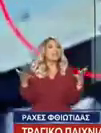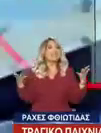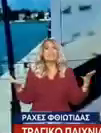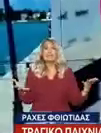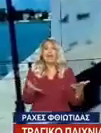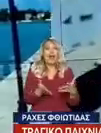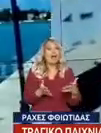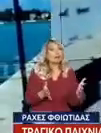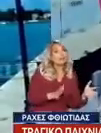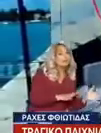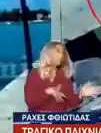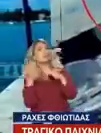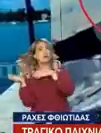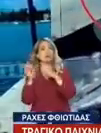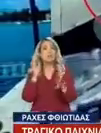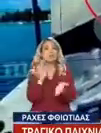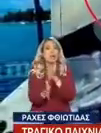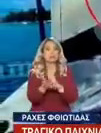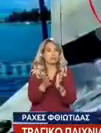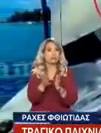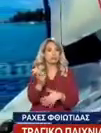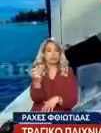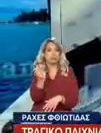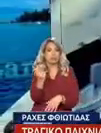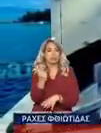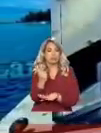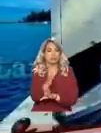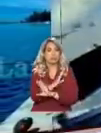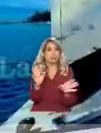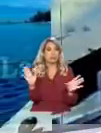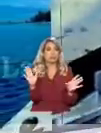μεσολαβεί. Περίεργο όλο αυτό, έτσι. Και η γυναίκα αυτή πνίγεται και τον παίρνει μαζί της.